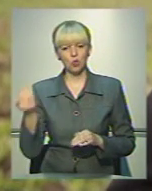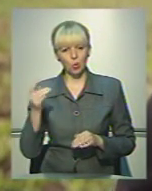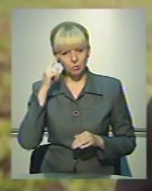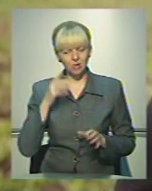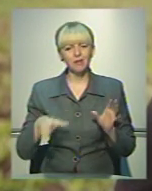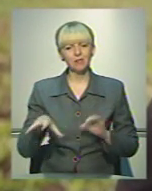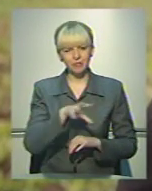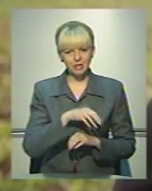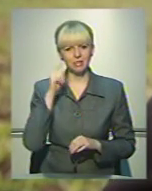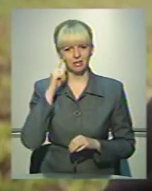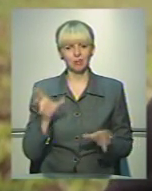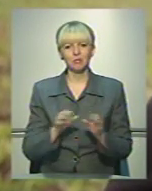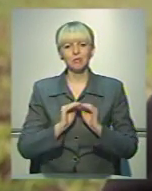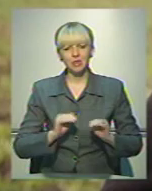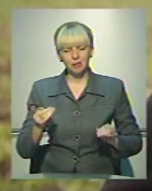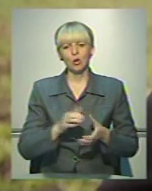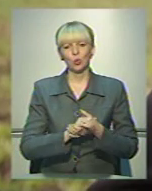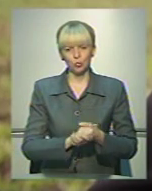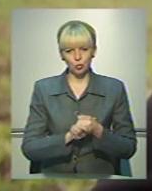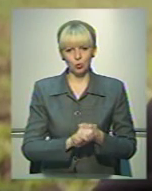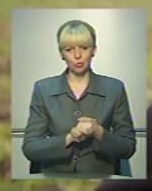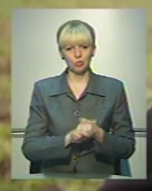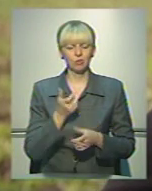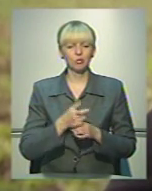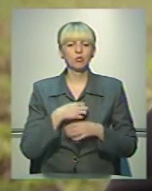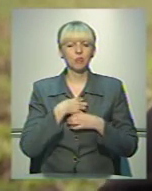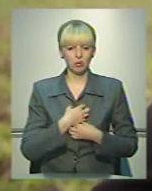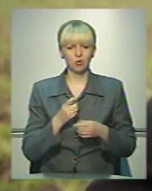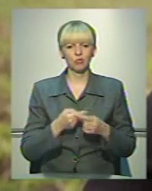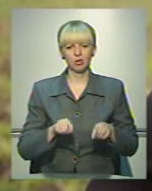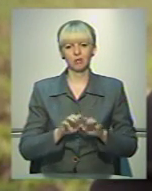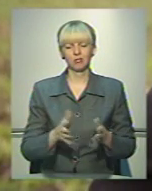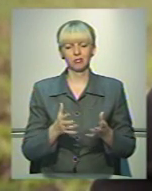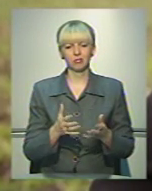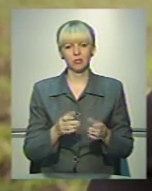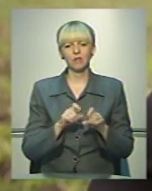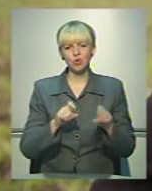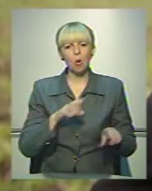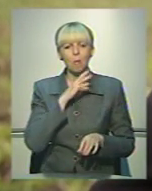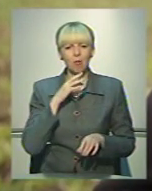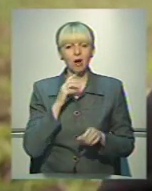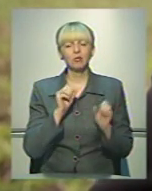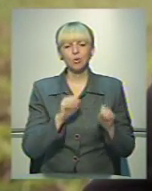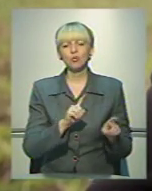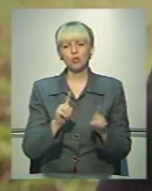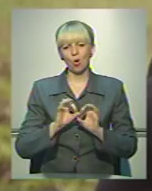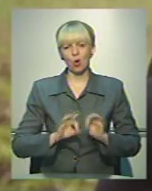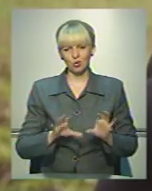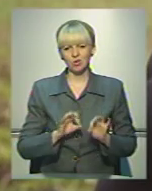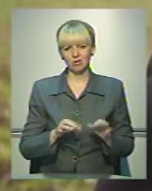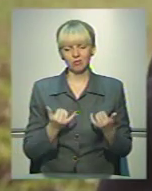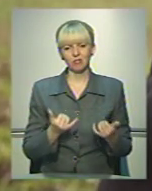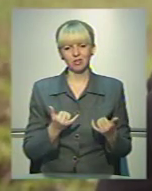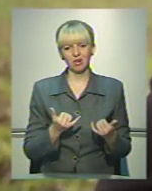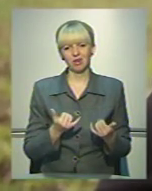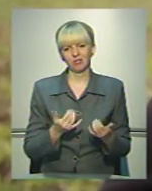всі знали, і з дітьми їхніми дружать. Дуже прикро, що так сталося. Вже з школи багато можу що розказати, але тепер